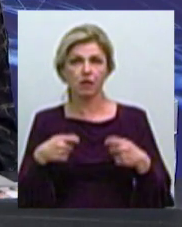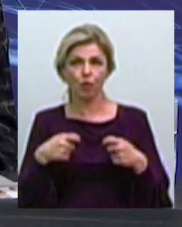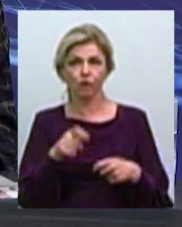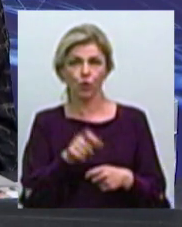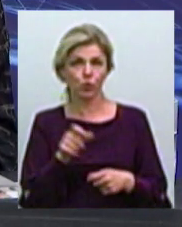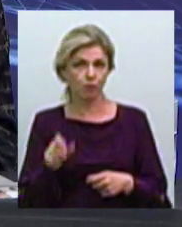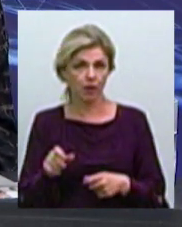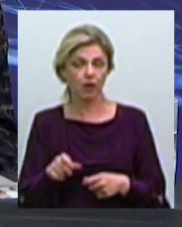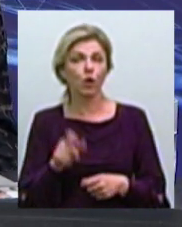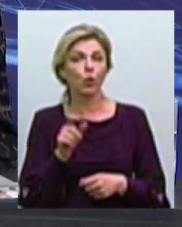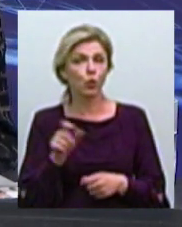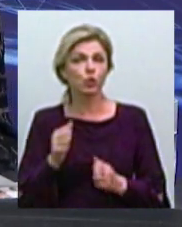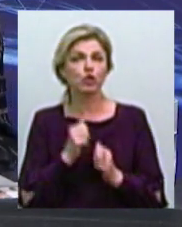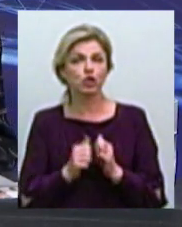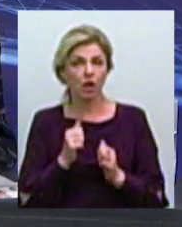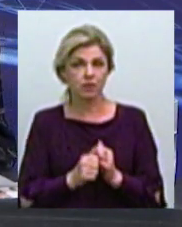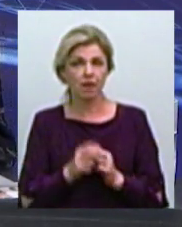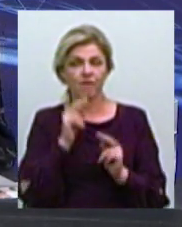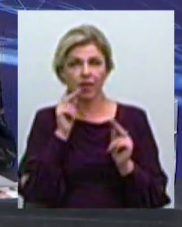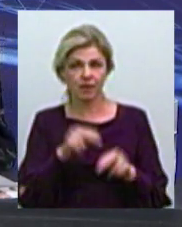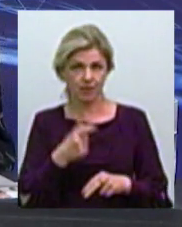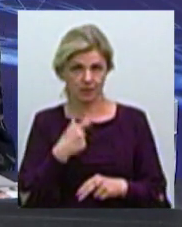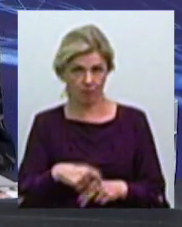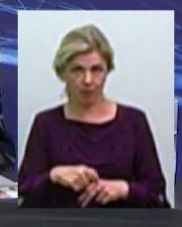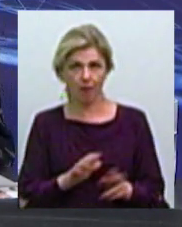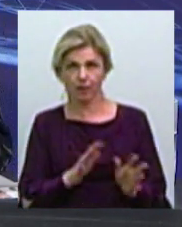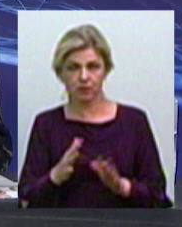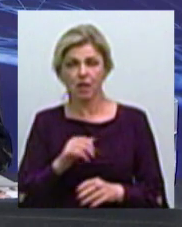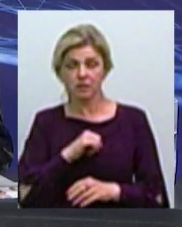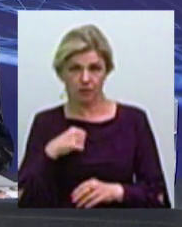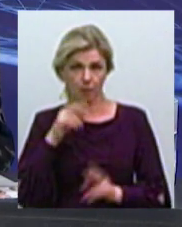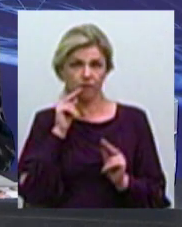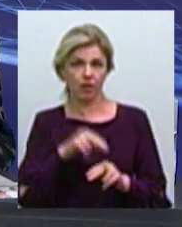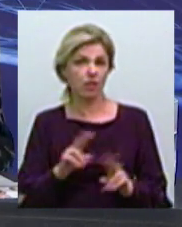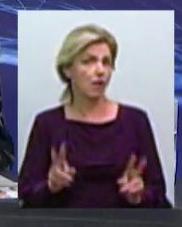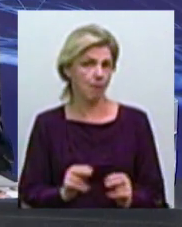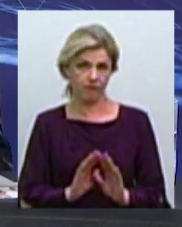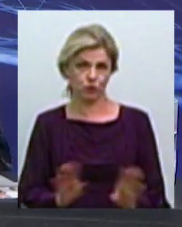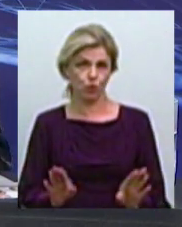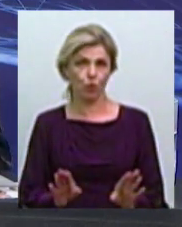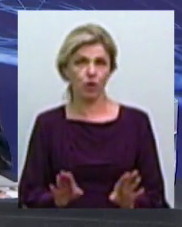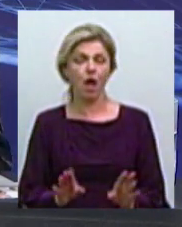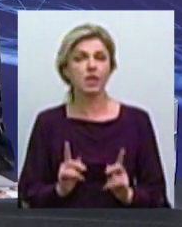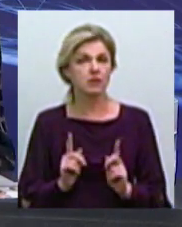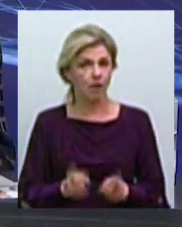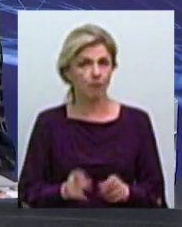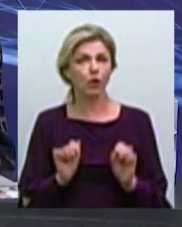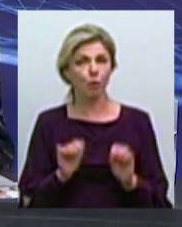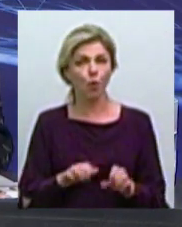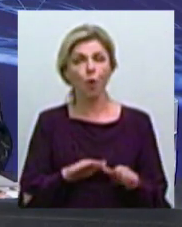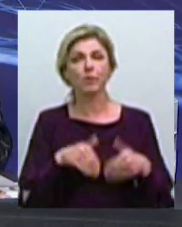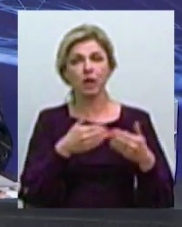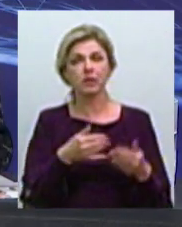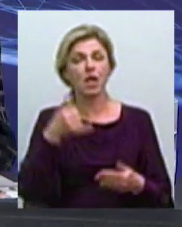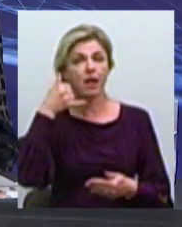понимаете? То есть люди чаще всего винят себя в происшедшем. Сам виноват, ну не повезло. Вот. А на самом деле можно обратиться на горячую